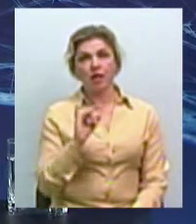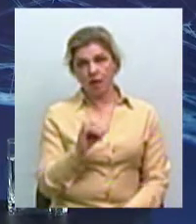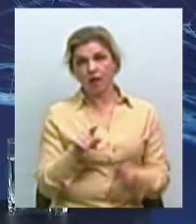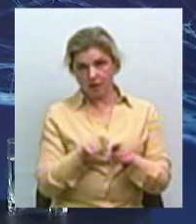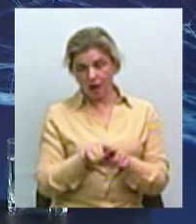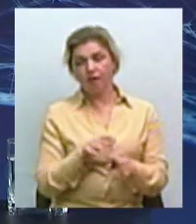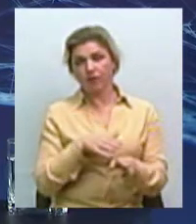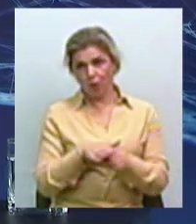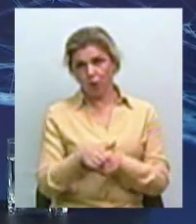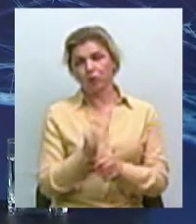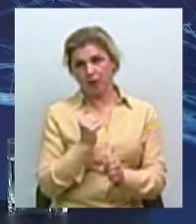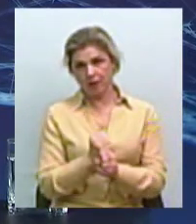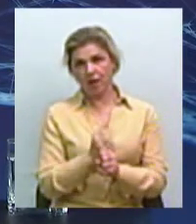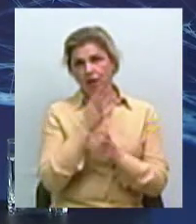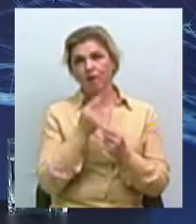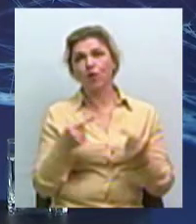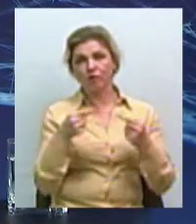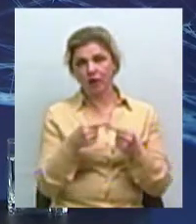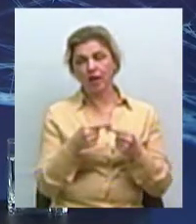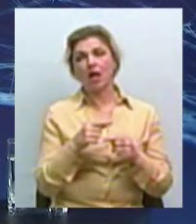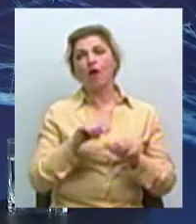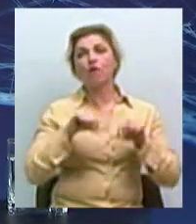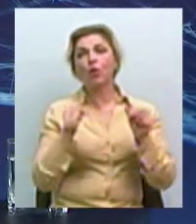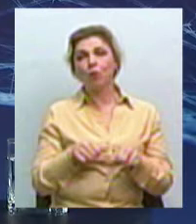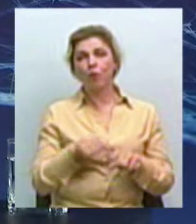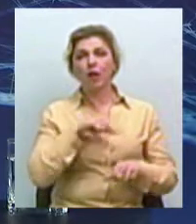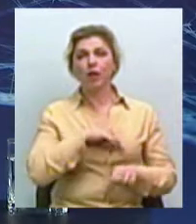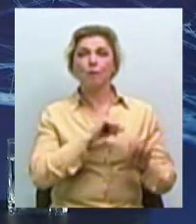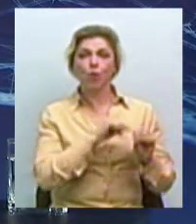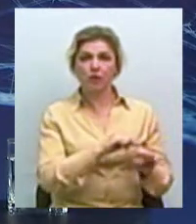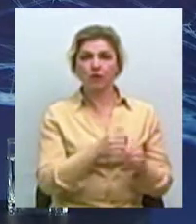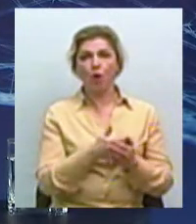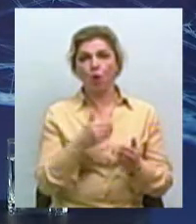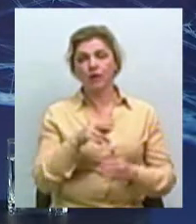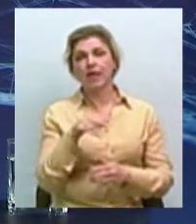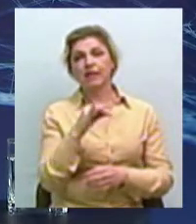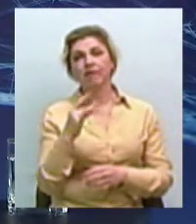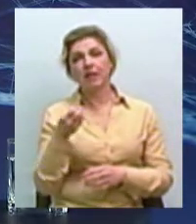і робимо одночасно, формуємо імунітет і від дифтерії, і від кору.